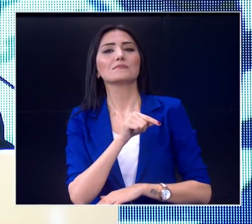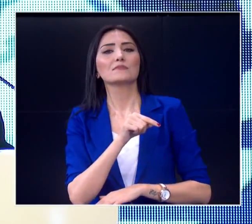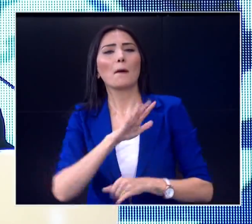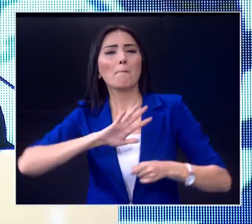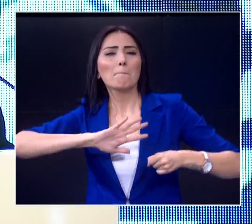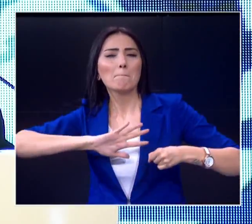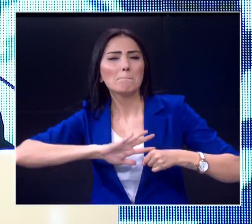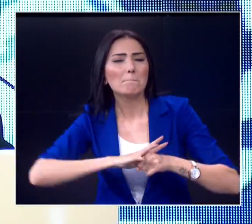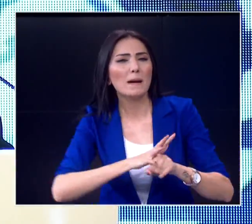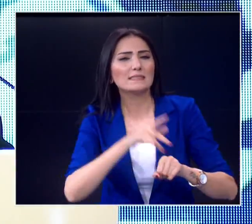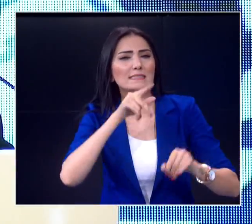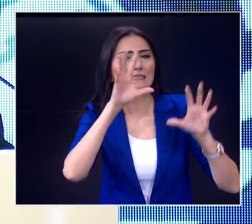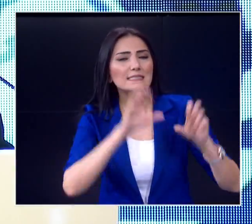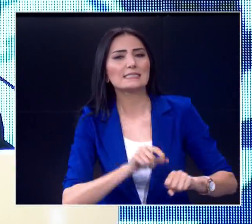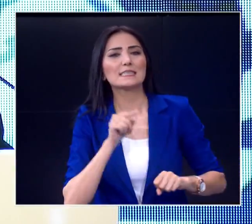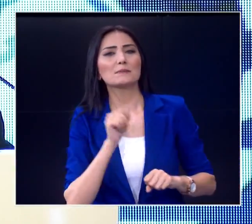bastırılmasında